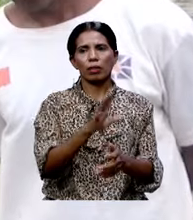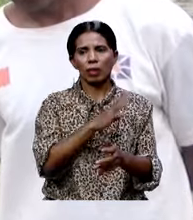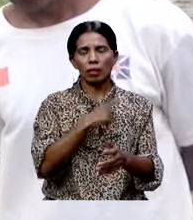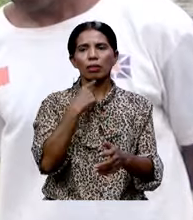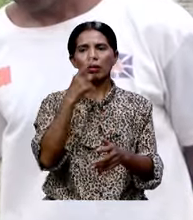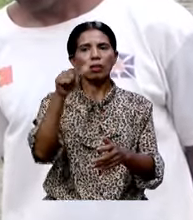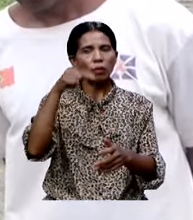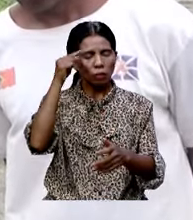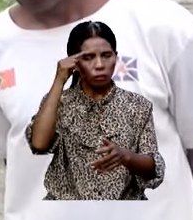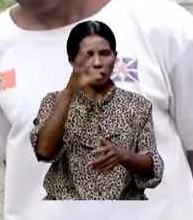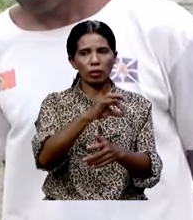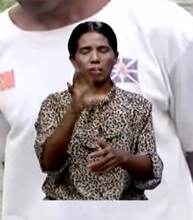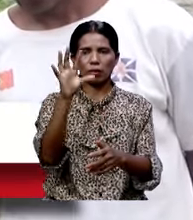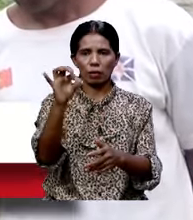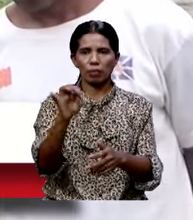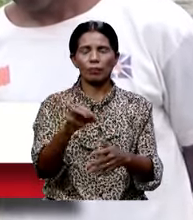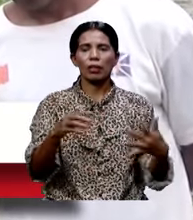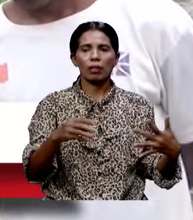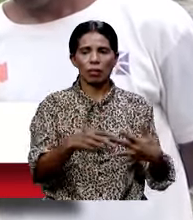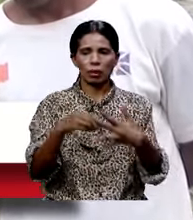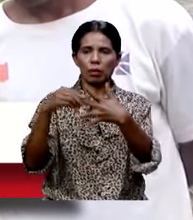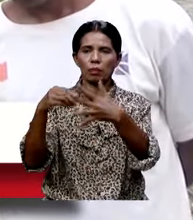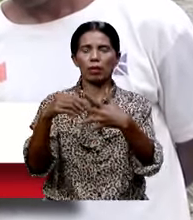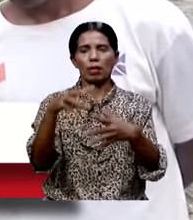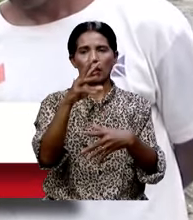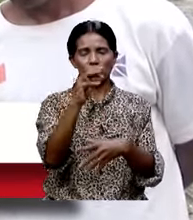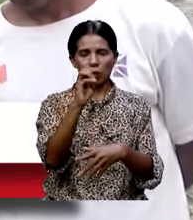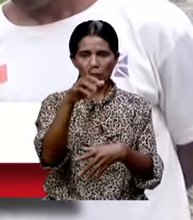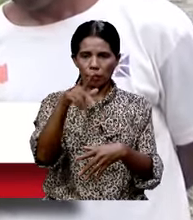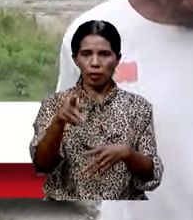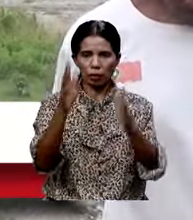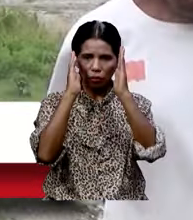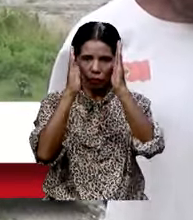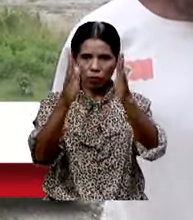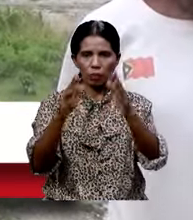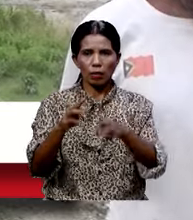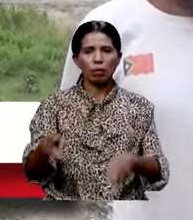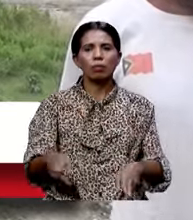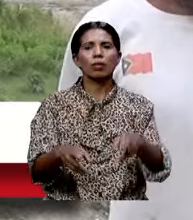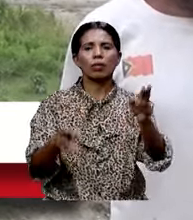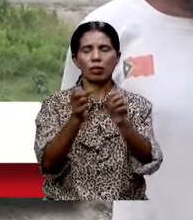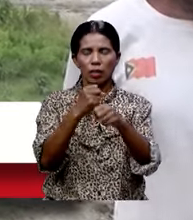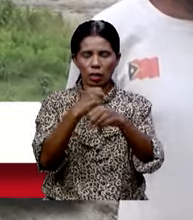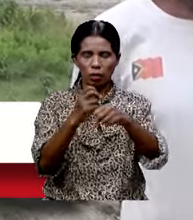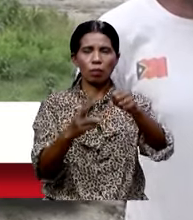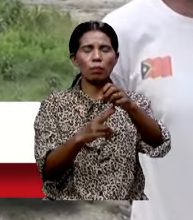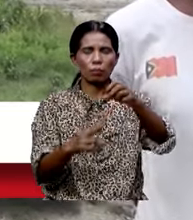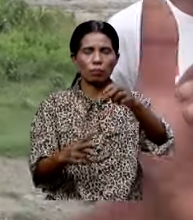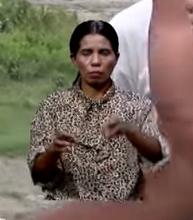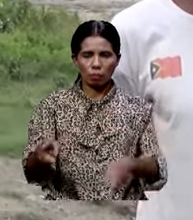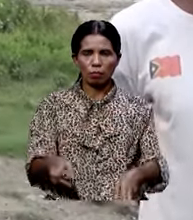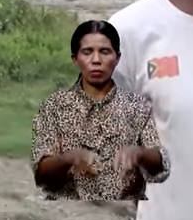ba governo da sia, ili liuba obras publik, tinggi tawa tensau ba mota ne. Sare tinggi halo nuni mota ne, tamba ami